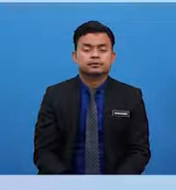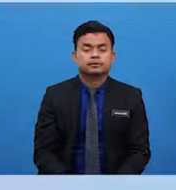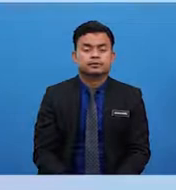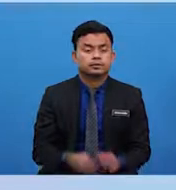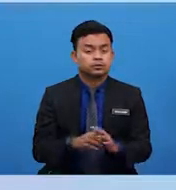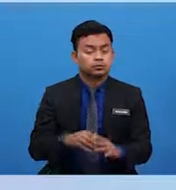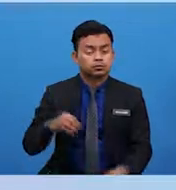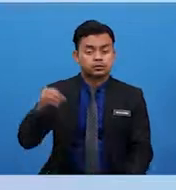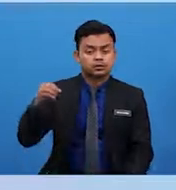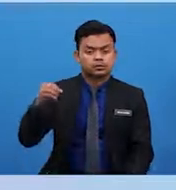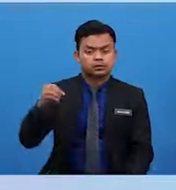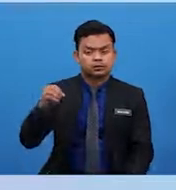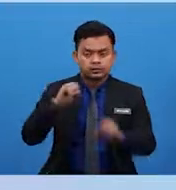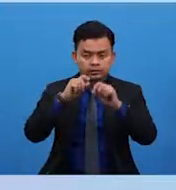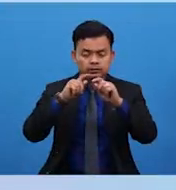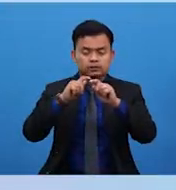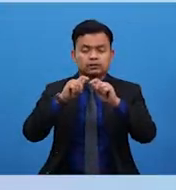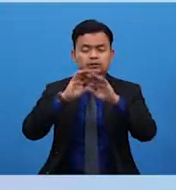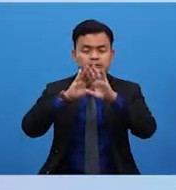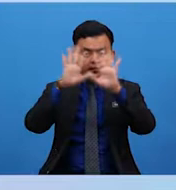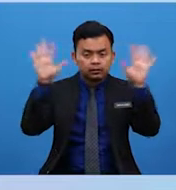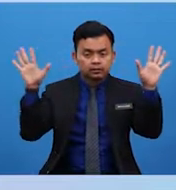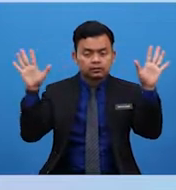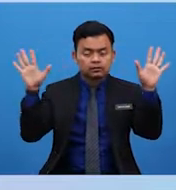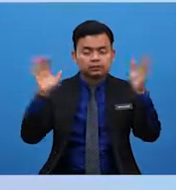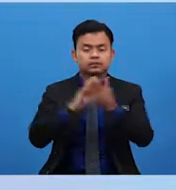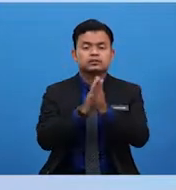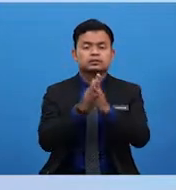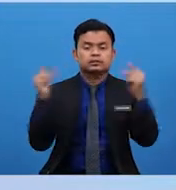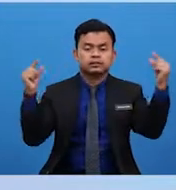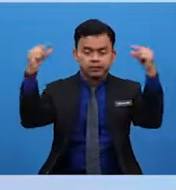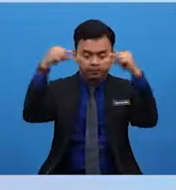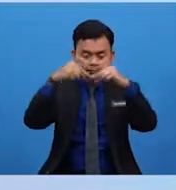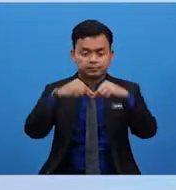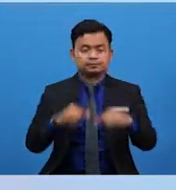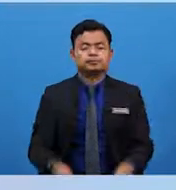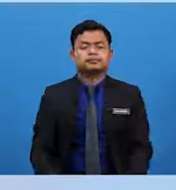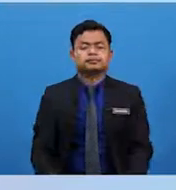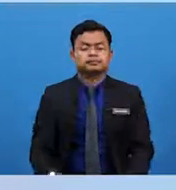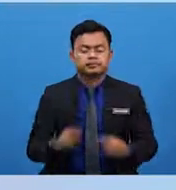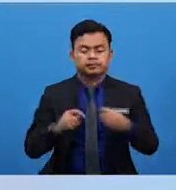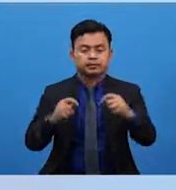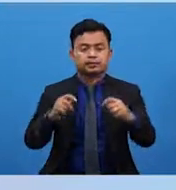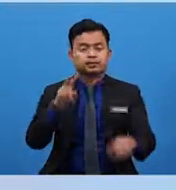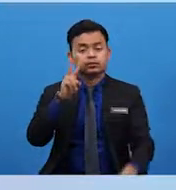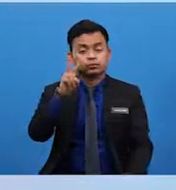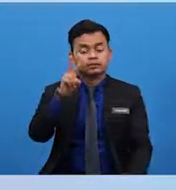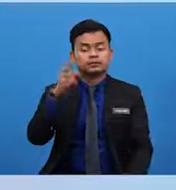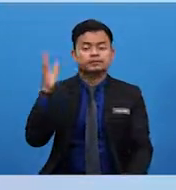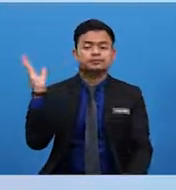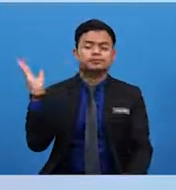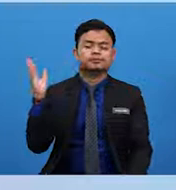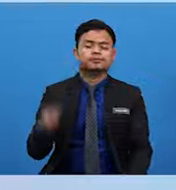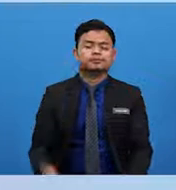ataupun sebaliknya gelap sebagai terang oke ini kedua teknik chiaroscuro Demichelis quro-pulo adalah teknik